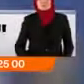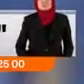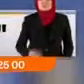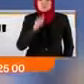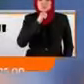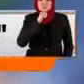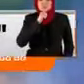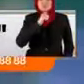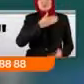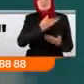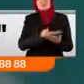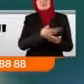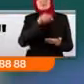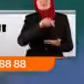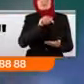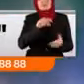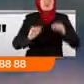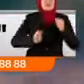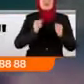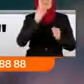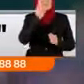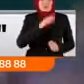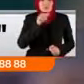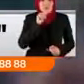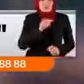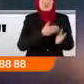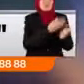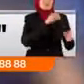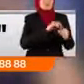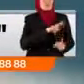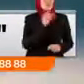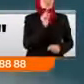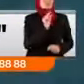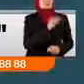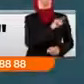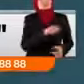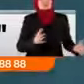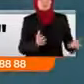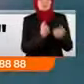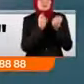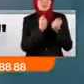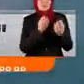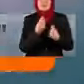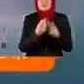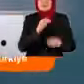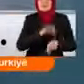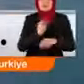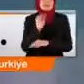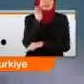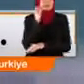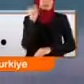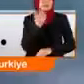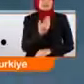suyun üstündeki hareketsiz kalan adamı vapurdaki yolcular kurtardık hareketli dakikaların yaşandığı yer